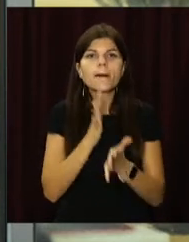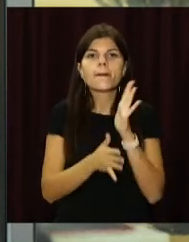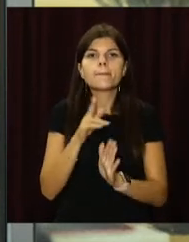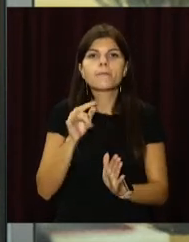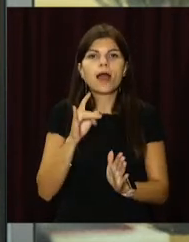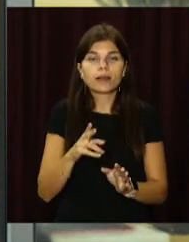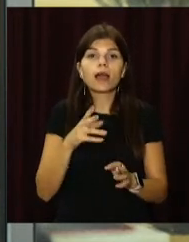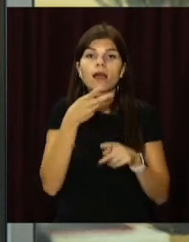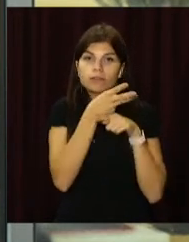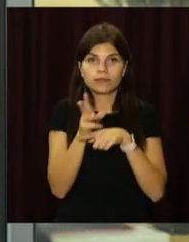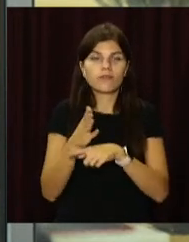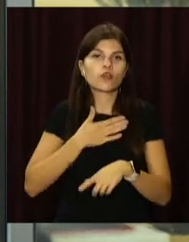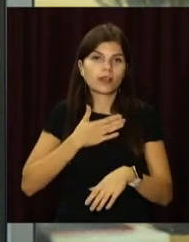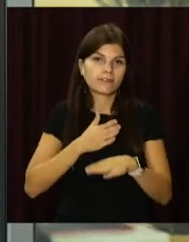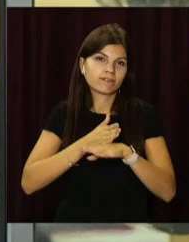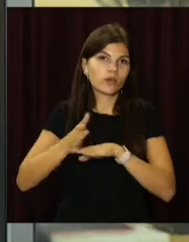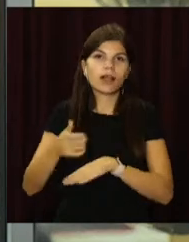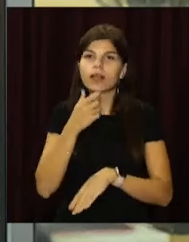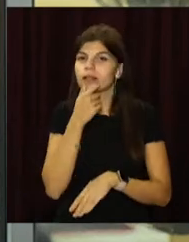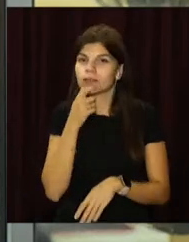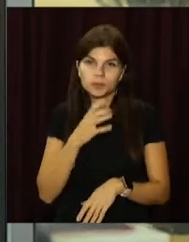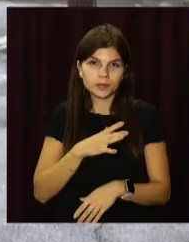життя, бачила наша Анастасія Вільхова.